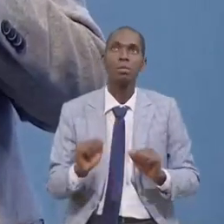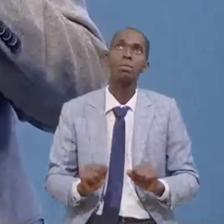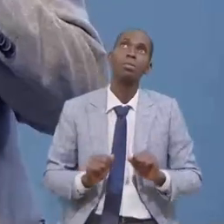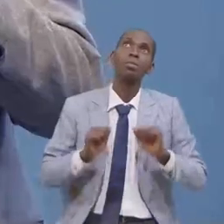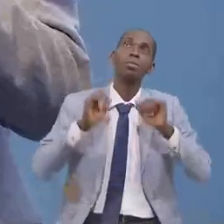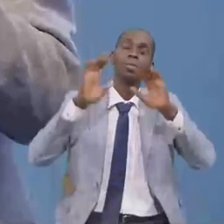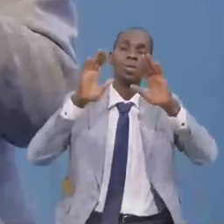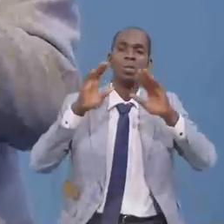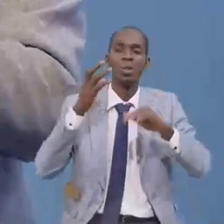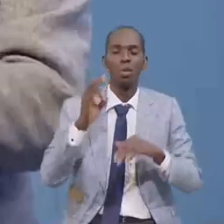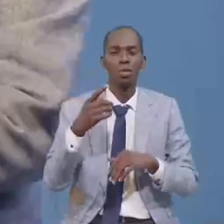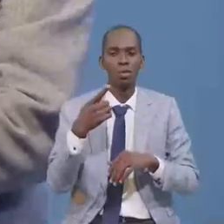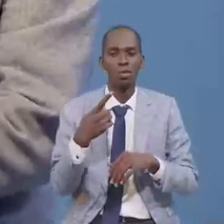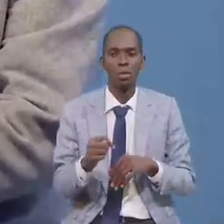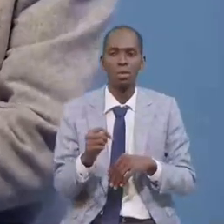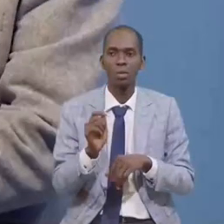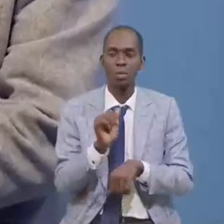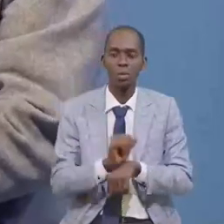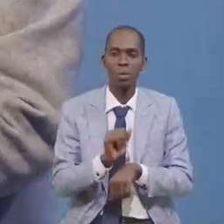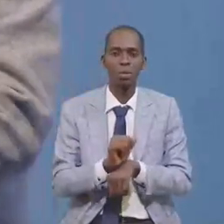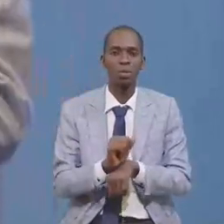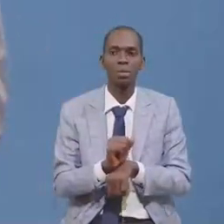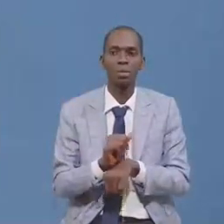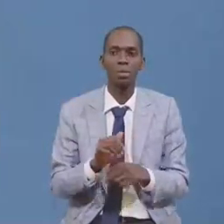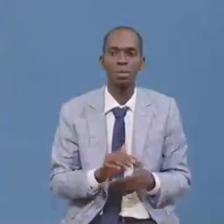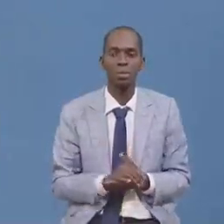La consécration des commissionnés.